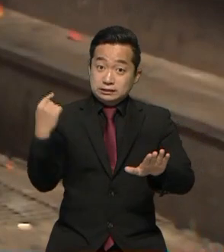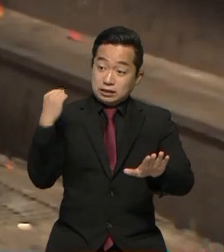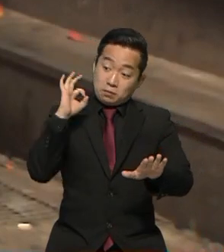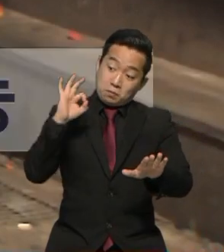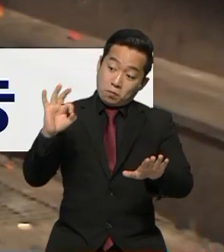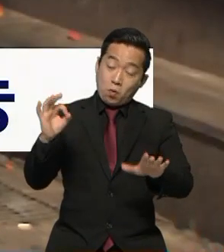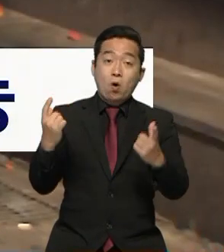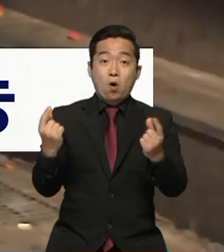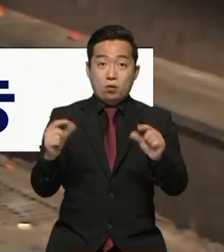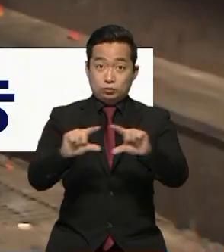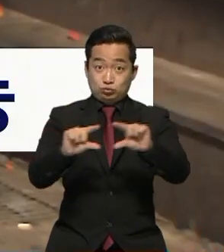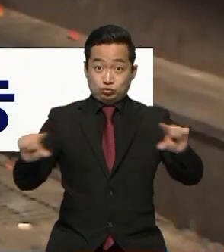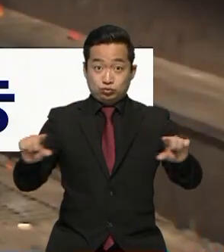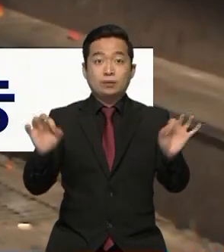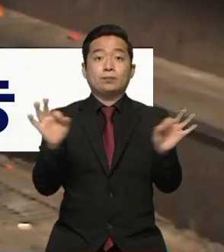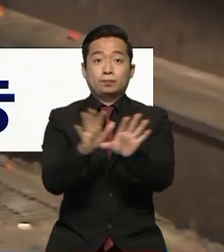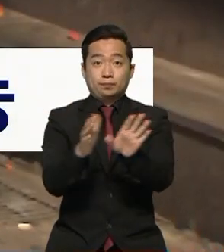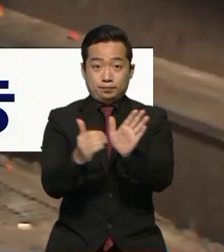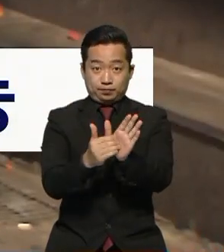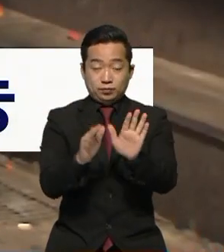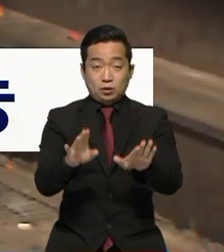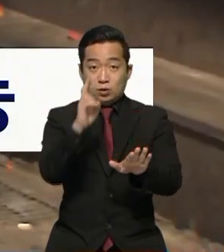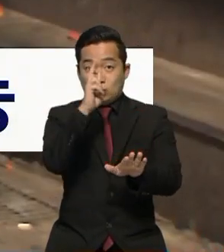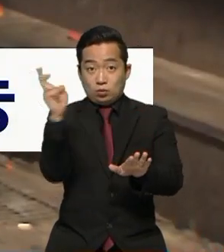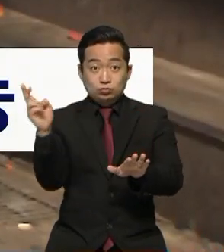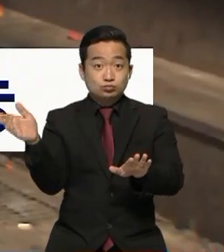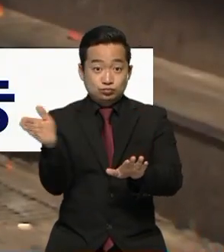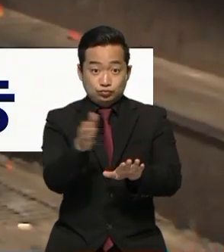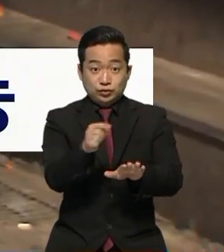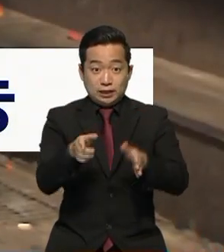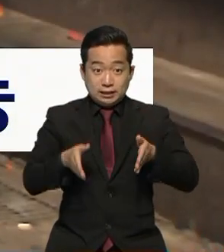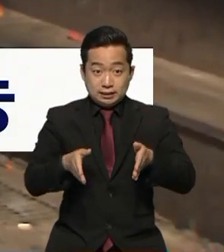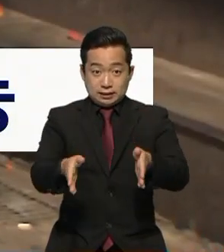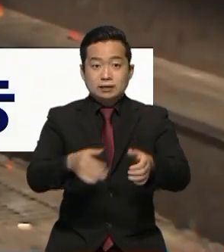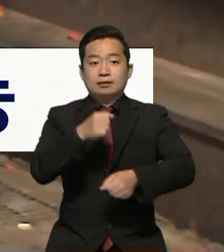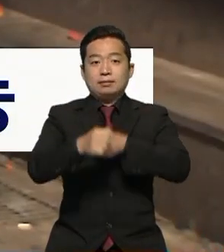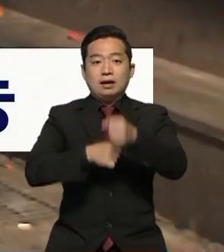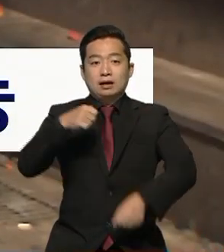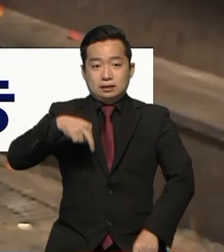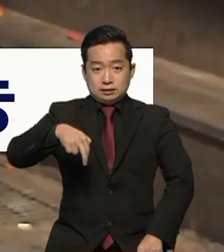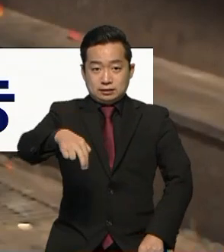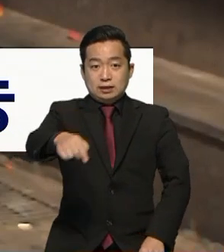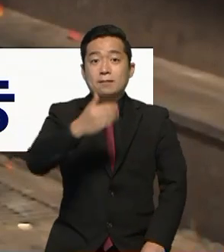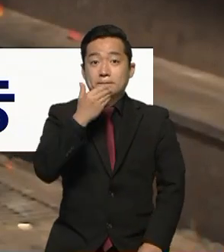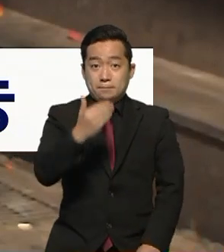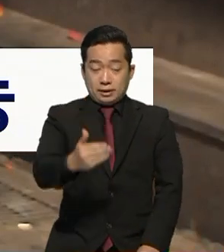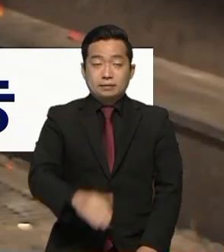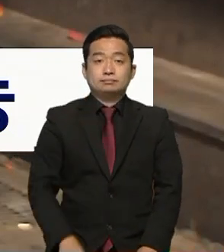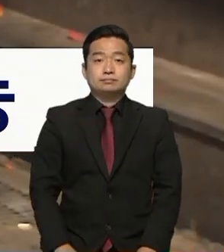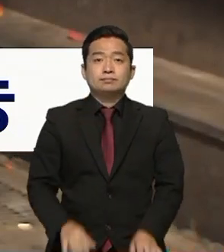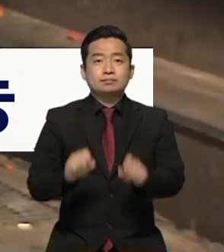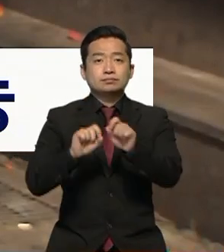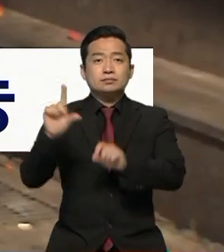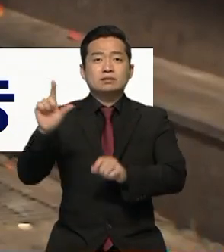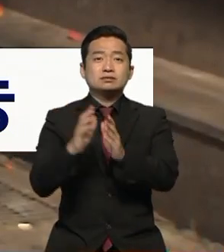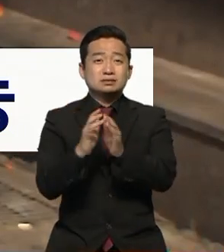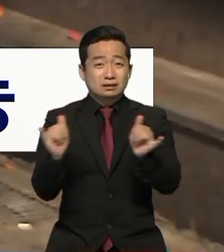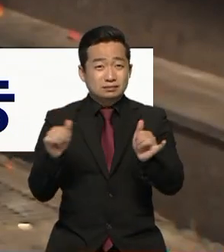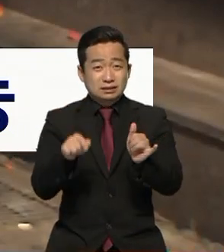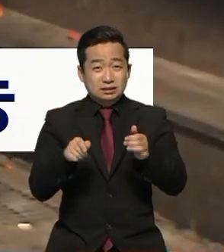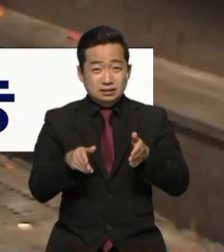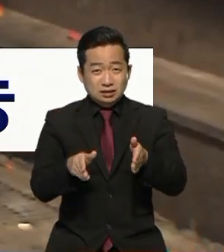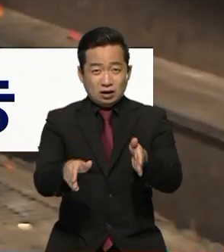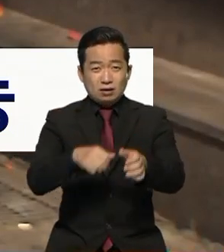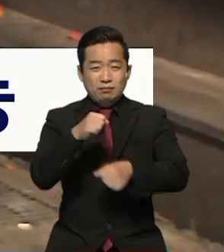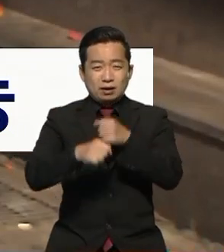통제선이 모두 철거됐습니다. 오늘 오후부터 이 길로 통행이 가능해진 겁니다. 하지만 대부분 시민은 골목길에